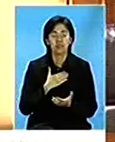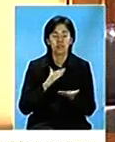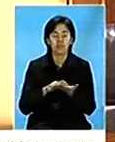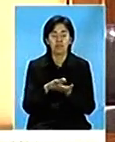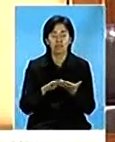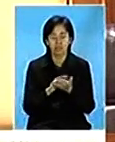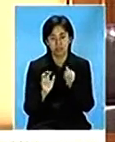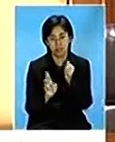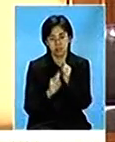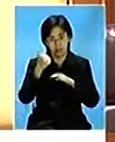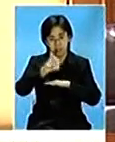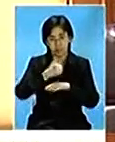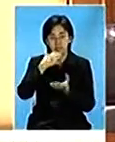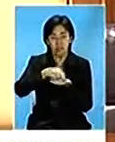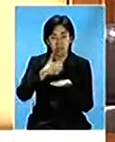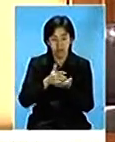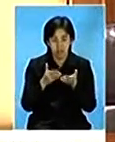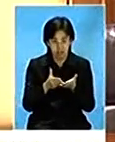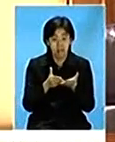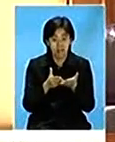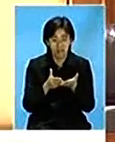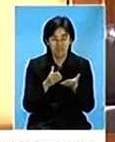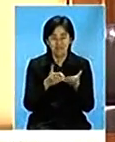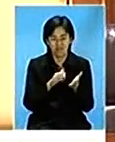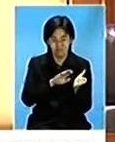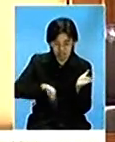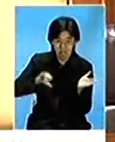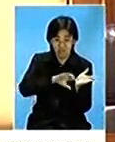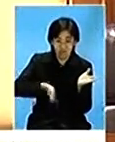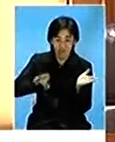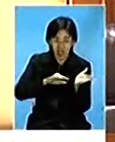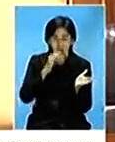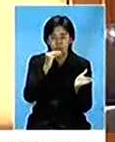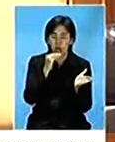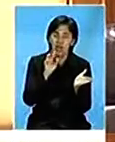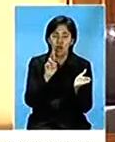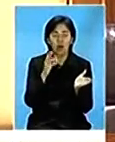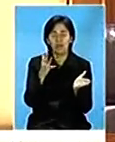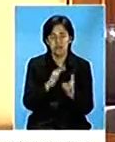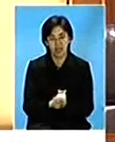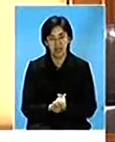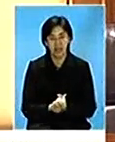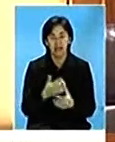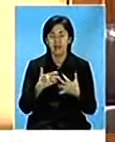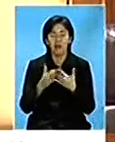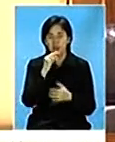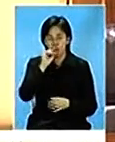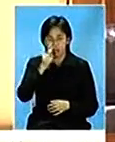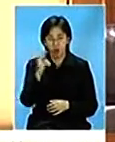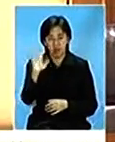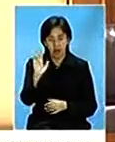านรองผู้ว่าพูดเรื่องเรือดำน้ำนะครับผมคิดว่าท่านคงไม่ระมัดระวังนะที่พูดก็หวังว่าท่านจะไม่พูดอีกนะ